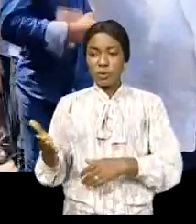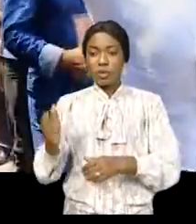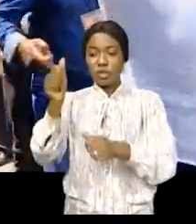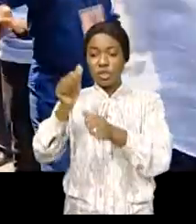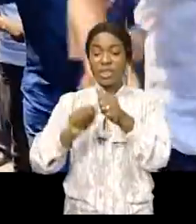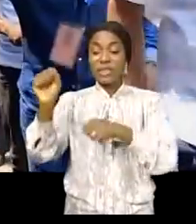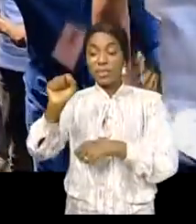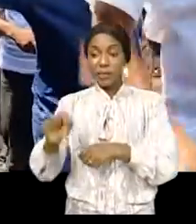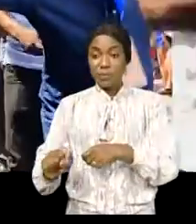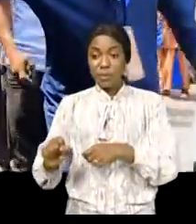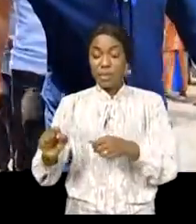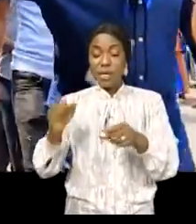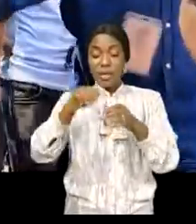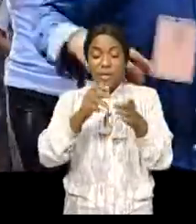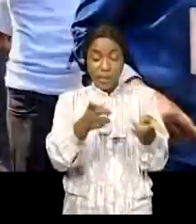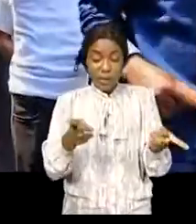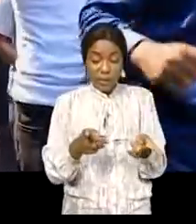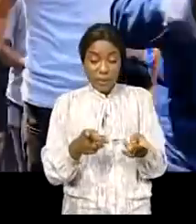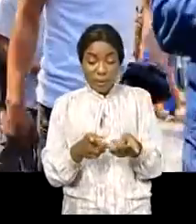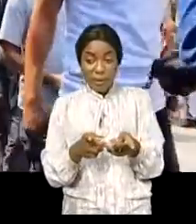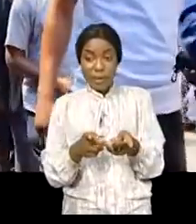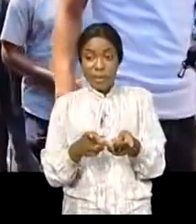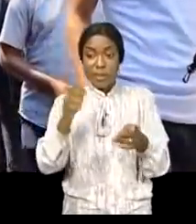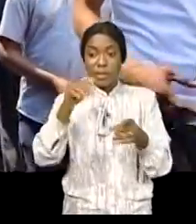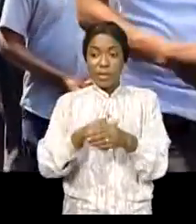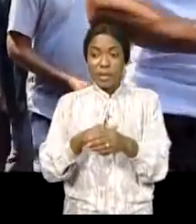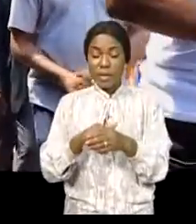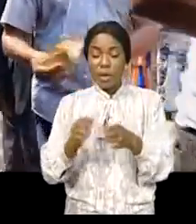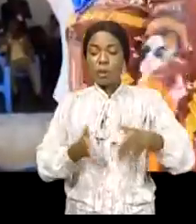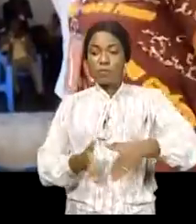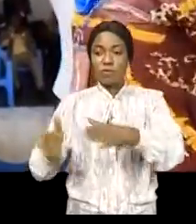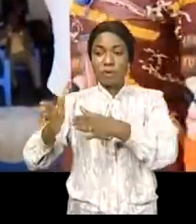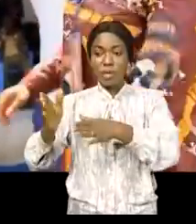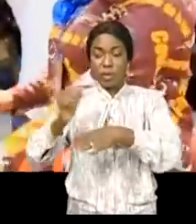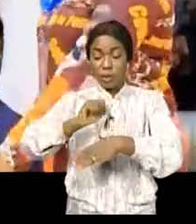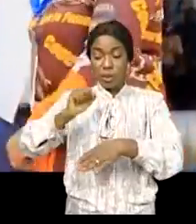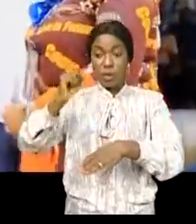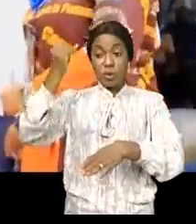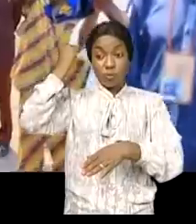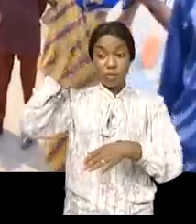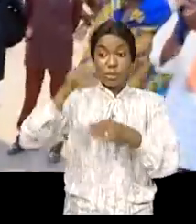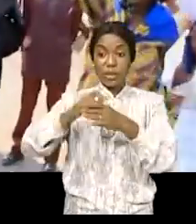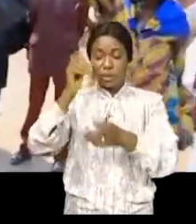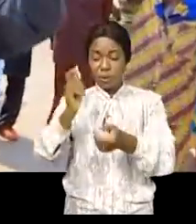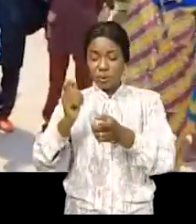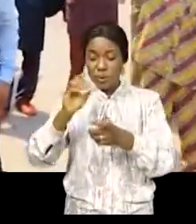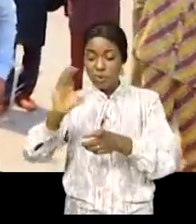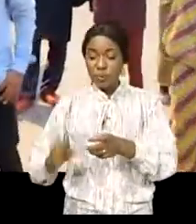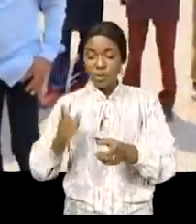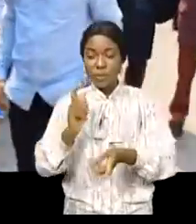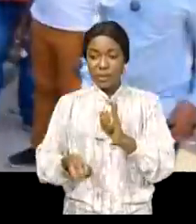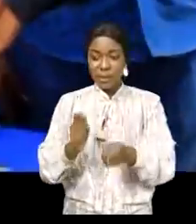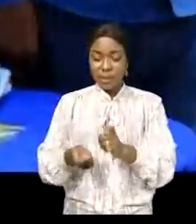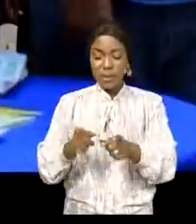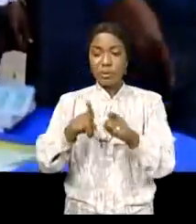samedi, siège national du parti, situé sur le boulevard Lumumba, dans la commune de Matete. Lors de l'activité,